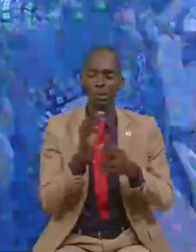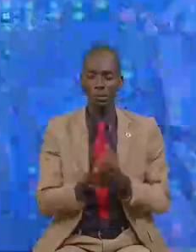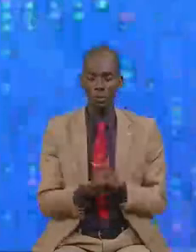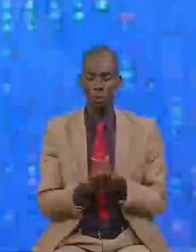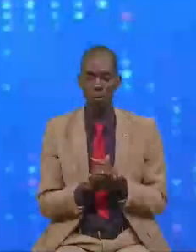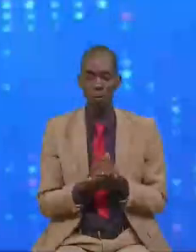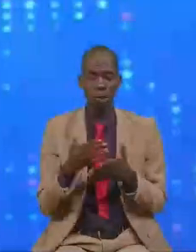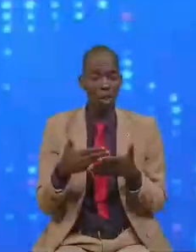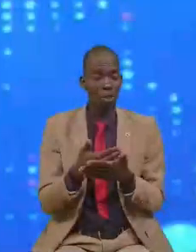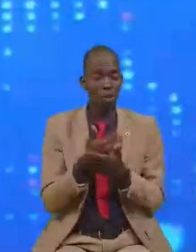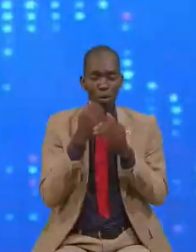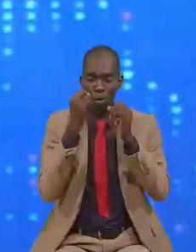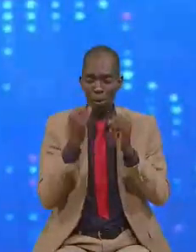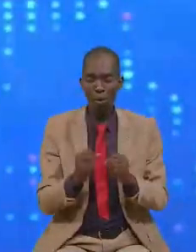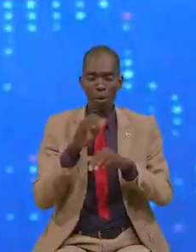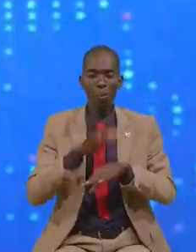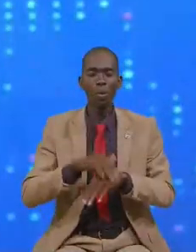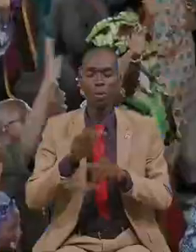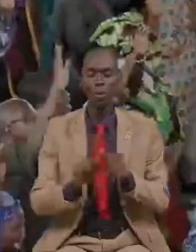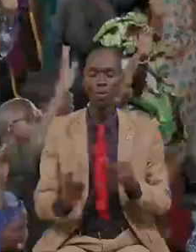une nouvelle puissance sur chacun,